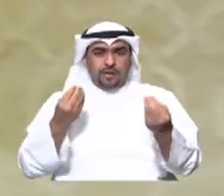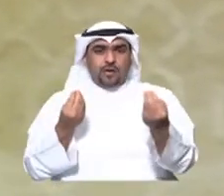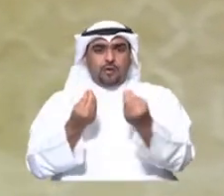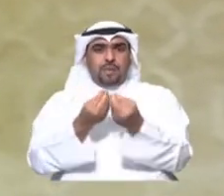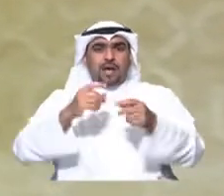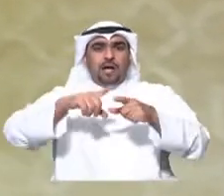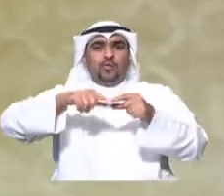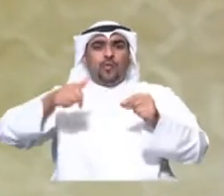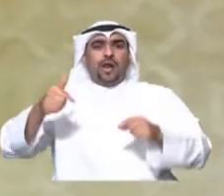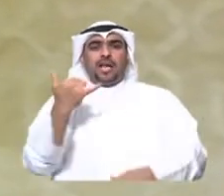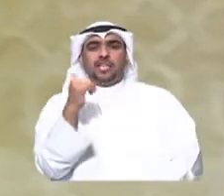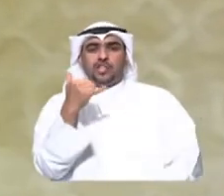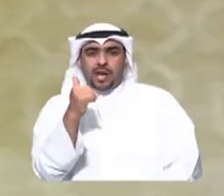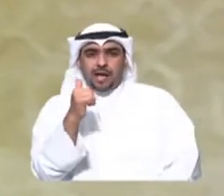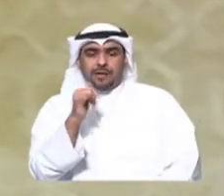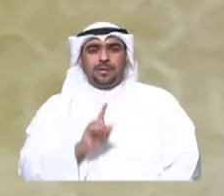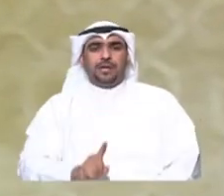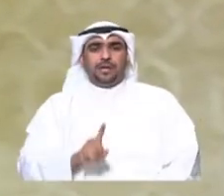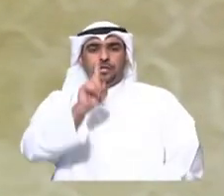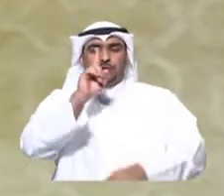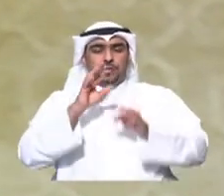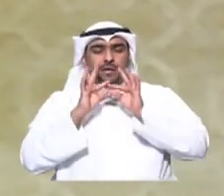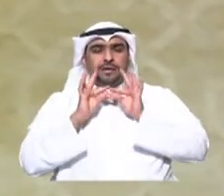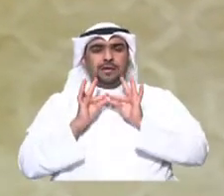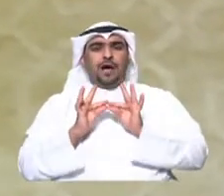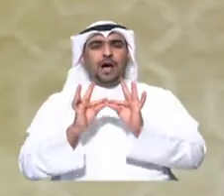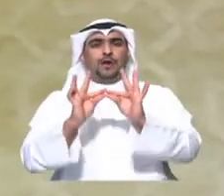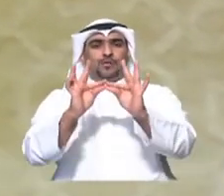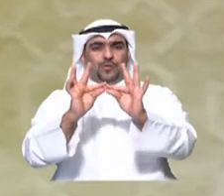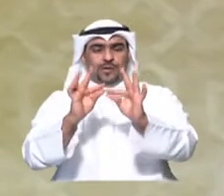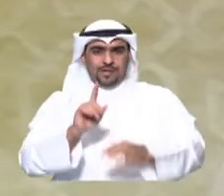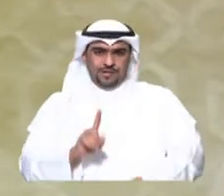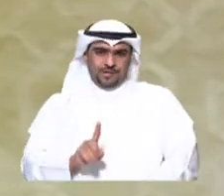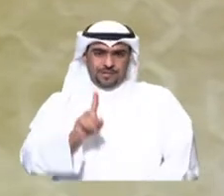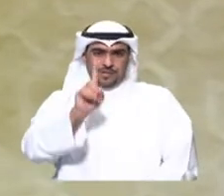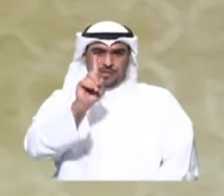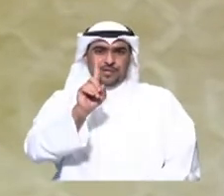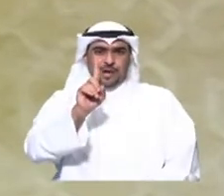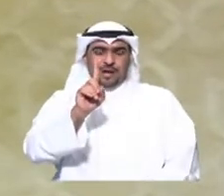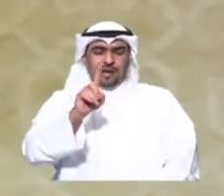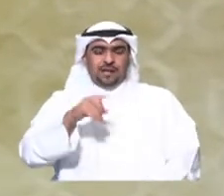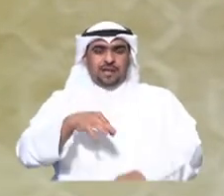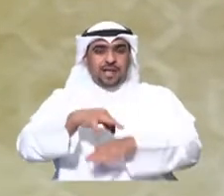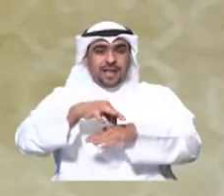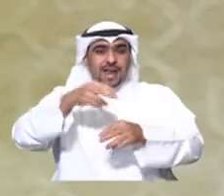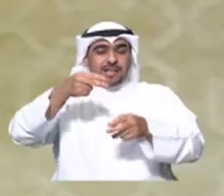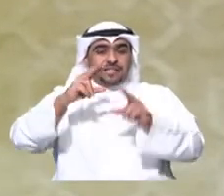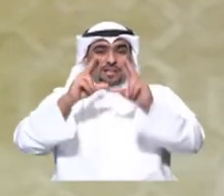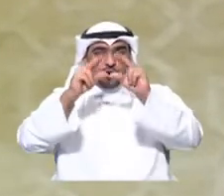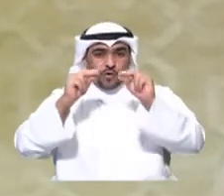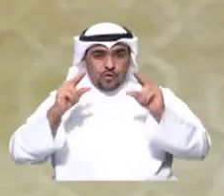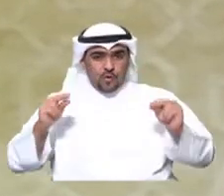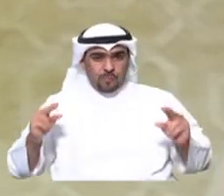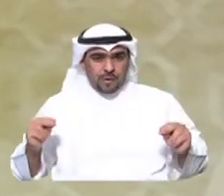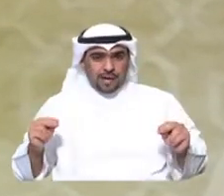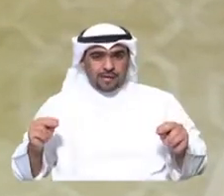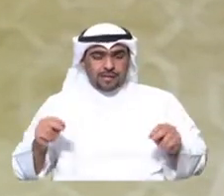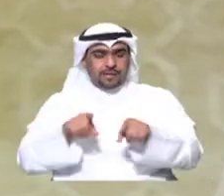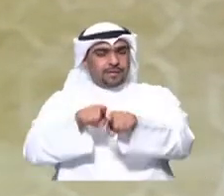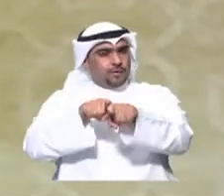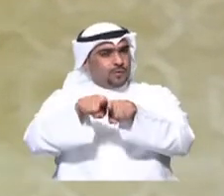مستدامة مع لبنان ومع شعبه الشقيق، يعني أساسها الاحترام المتبادل